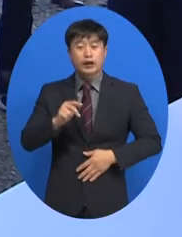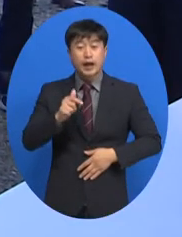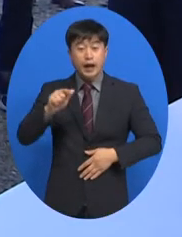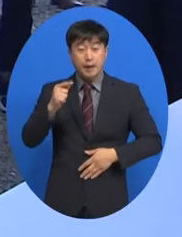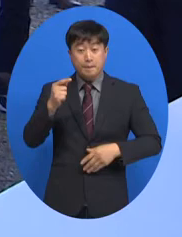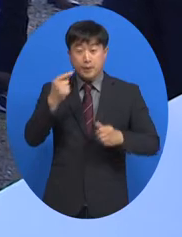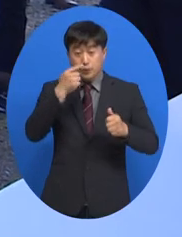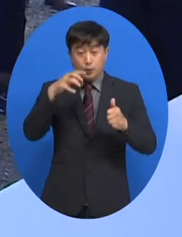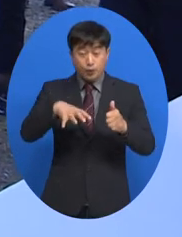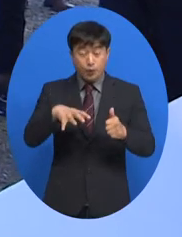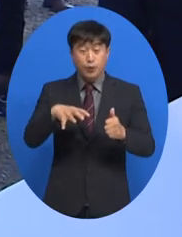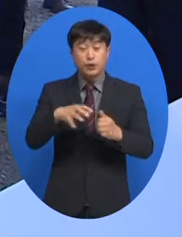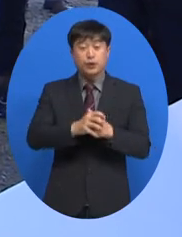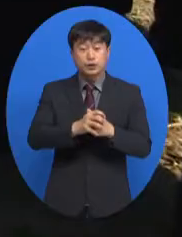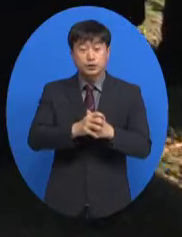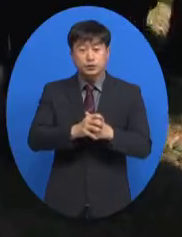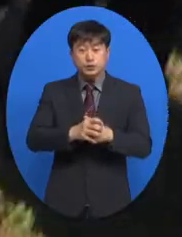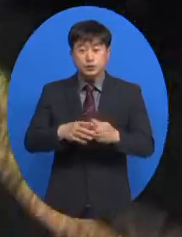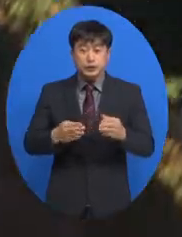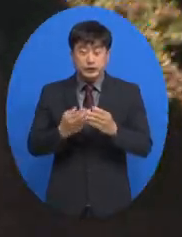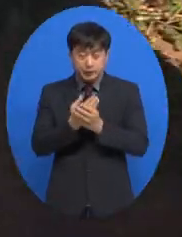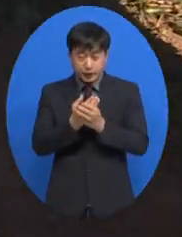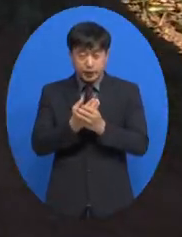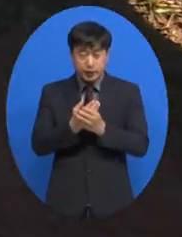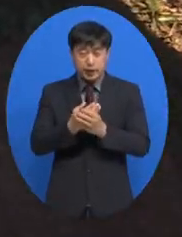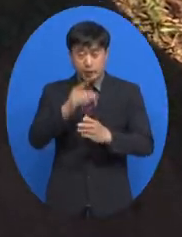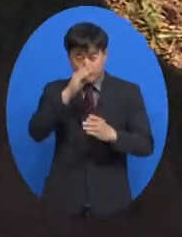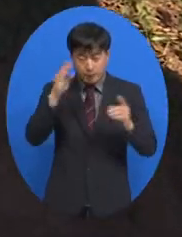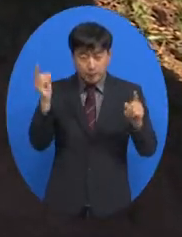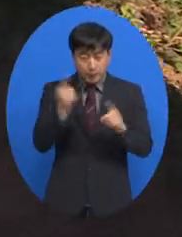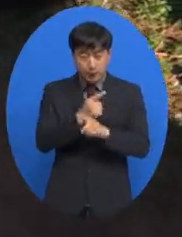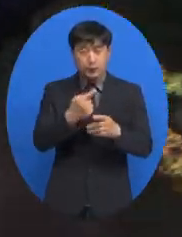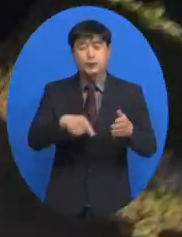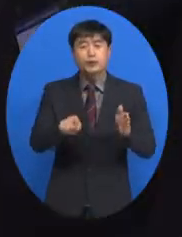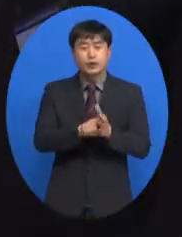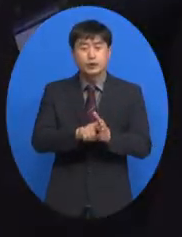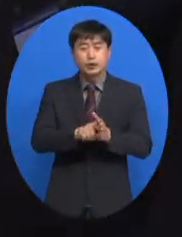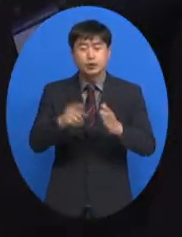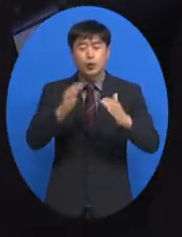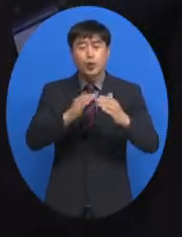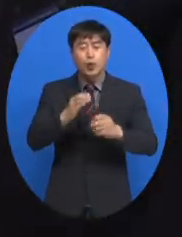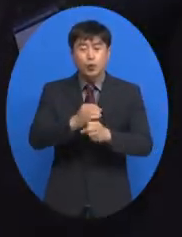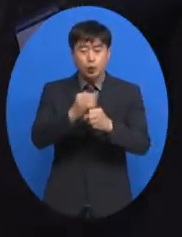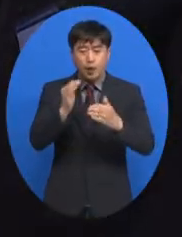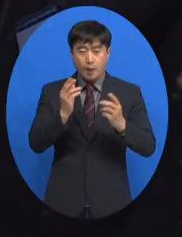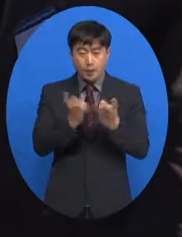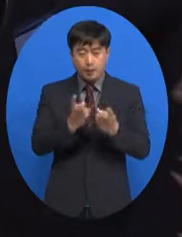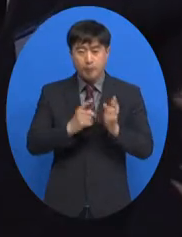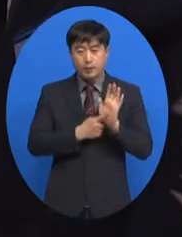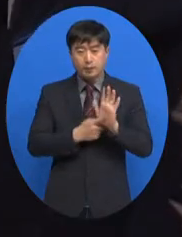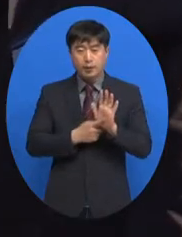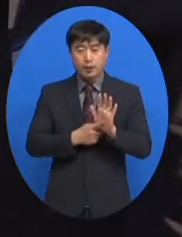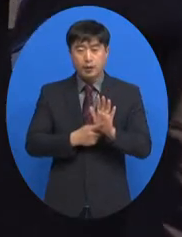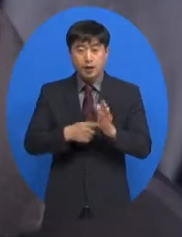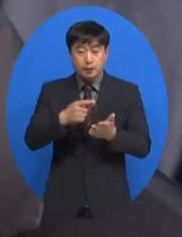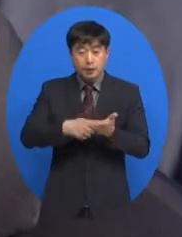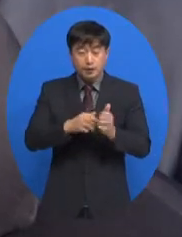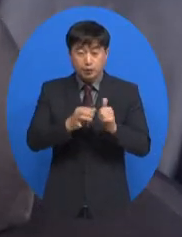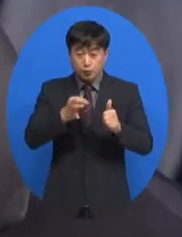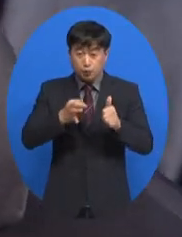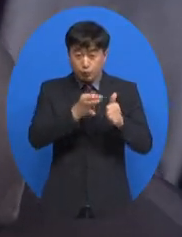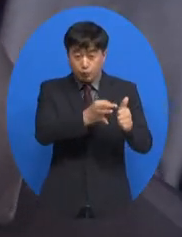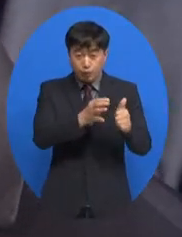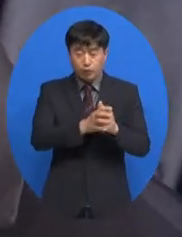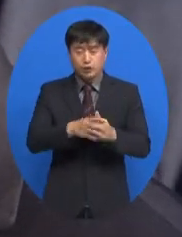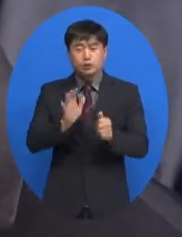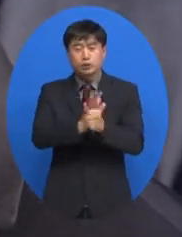사건 치유와 명예 회복을 위한 종합 대책을 발표했습니다. 피해자 생활 안정지원금 지급을 검토하고 피해자 지원센터를